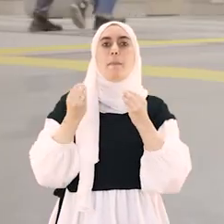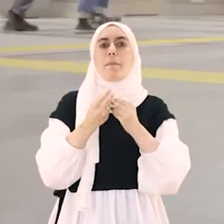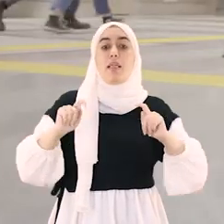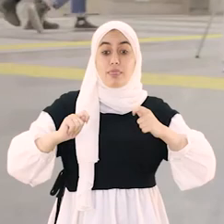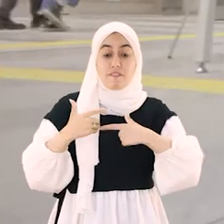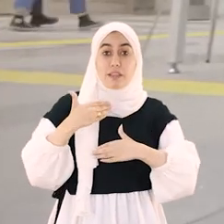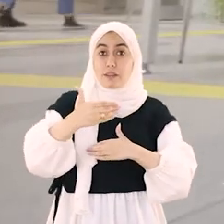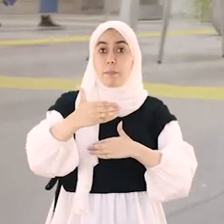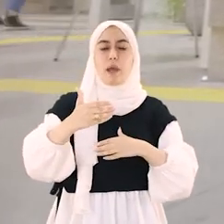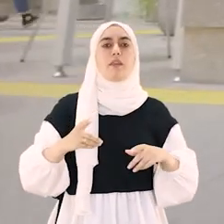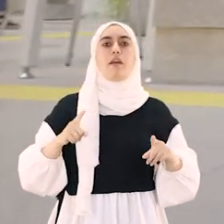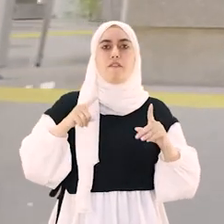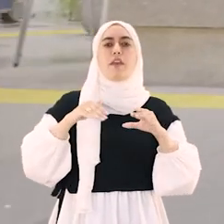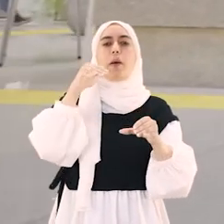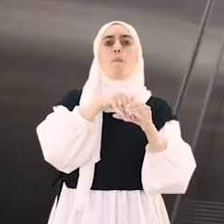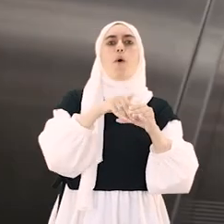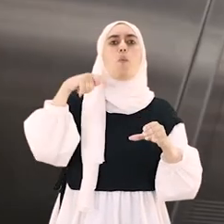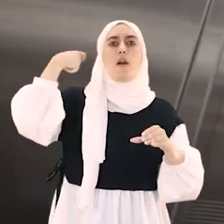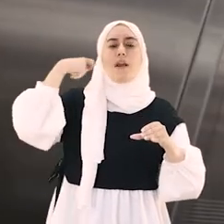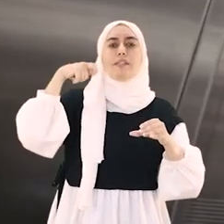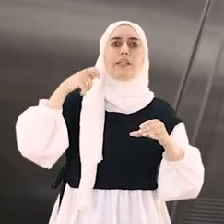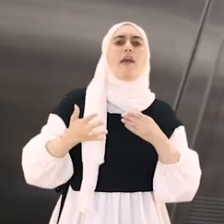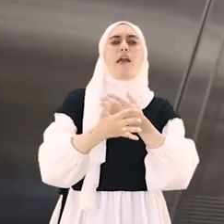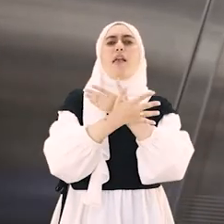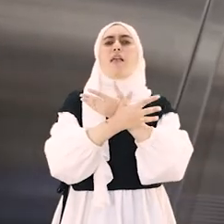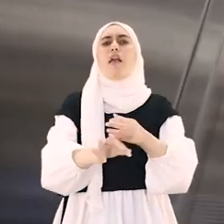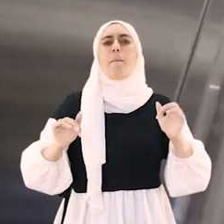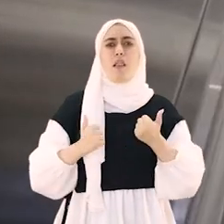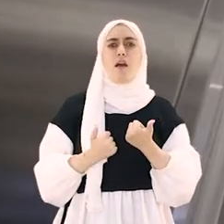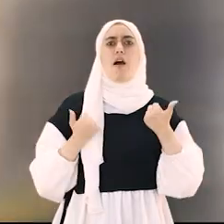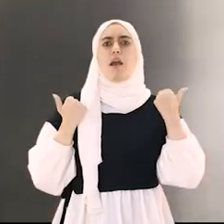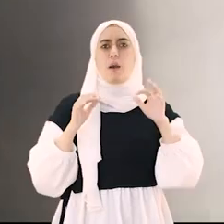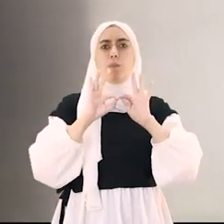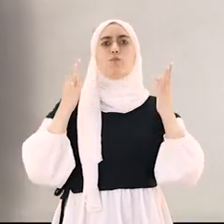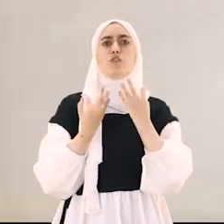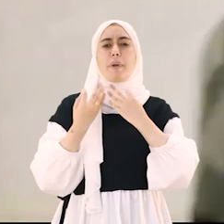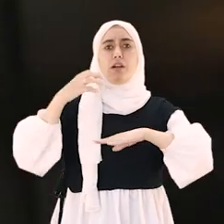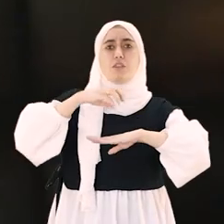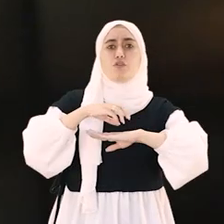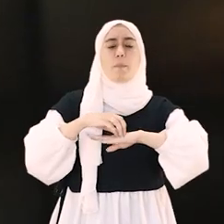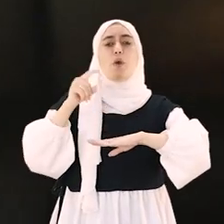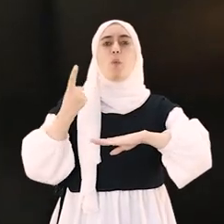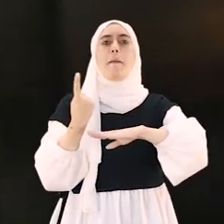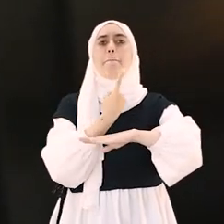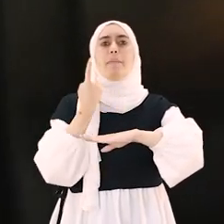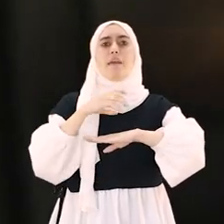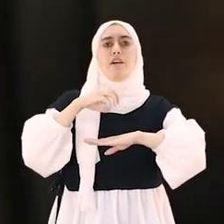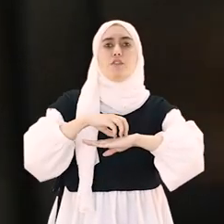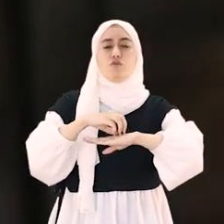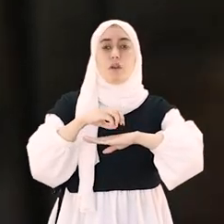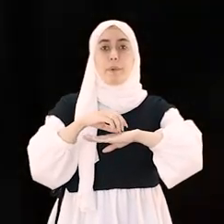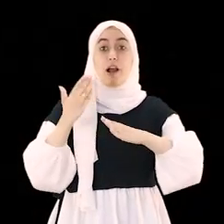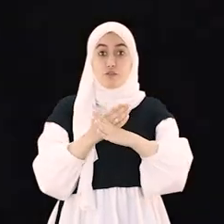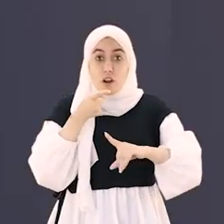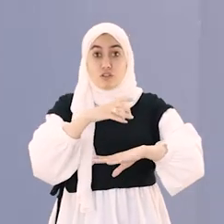بخطه تنفيذيه لعده محاوره رئيسيه تشمل مختلفه جوانب حياه المجتمع الجامعي والبيئه الجامعيه